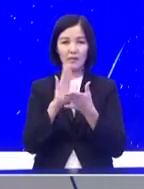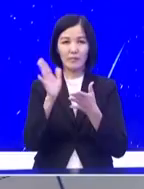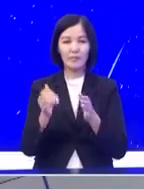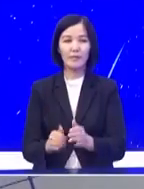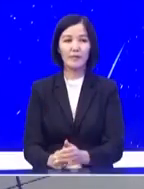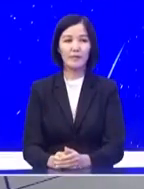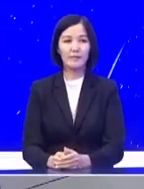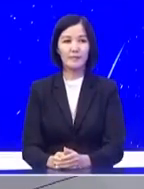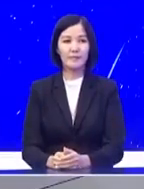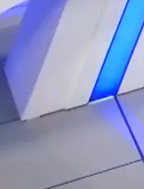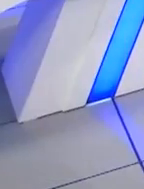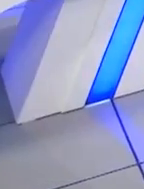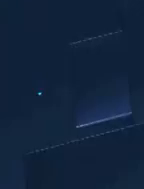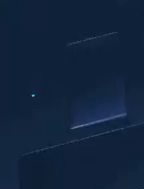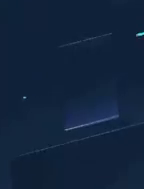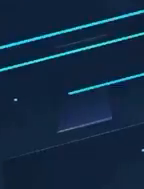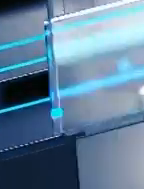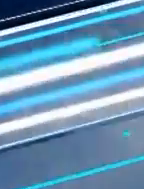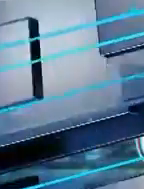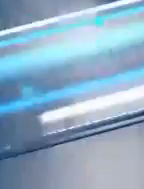коротко о самом важном.